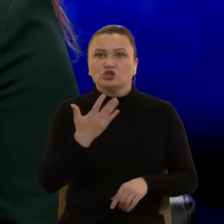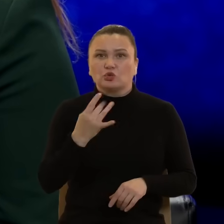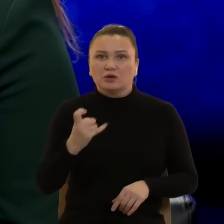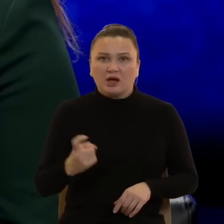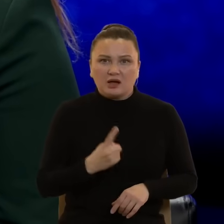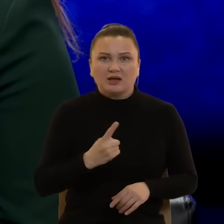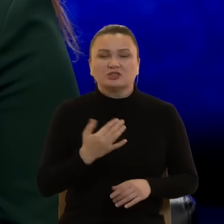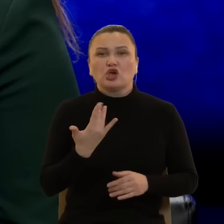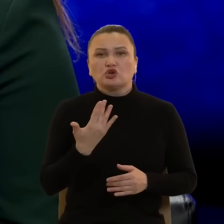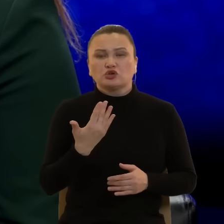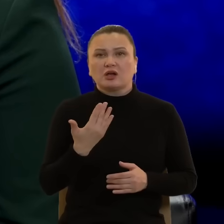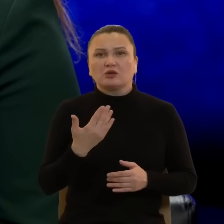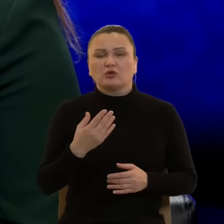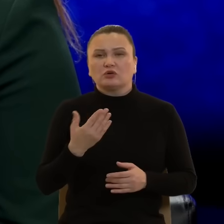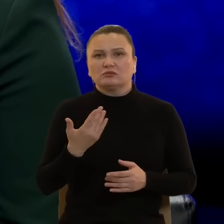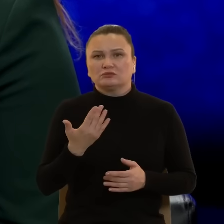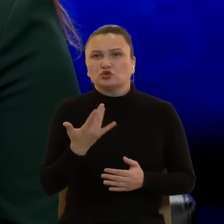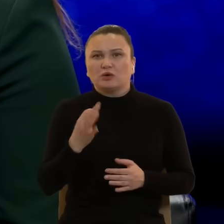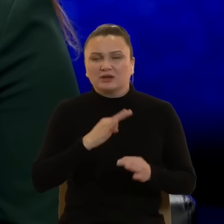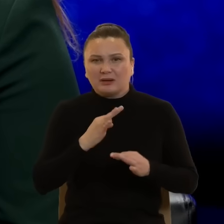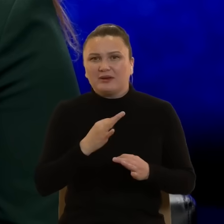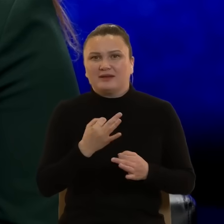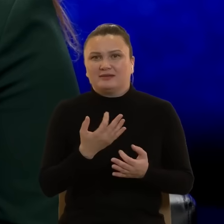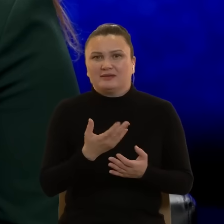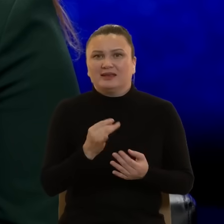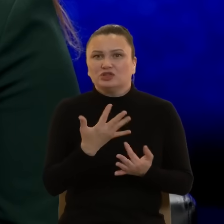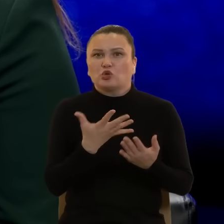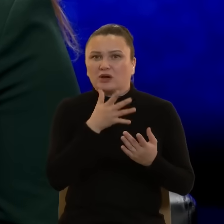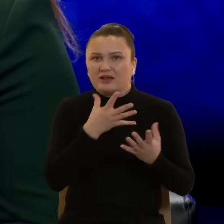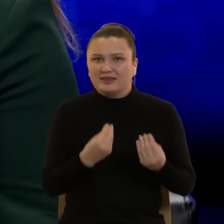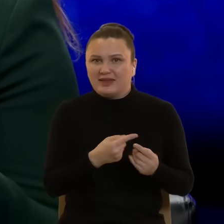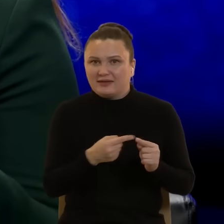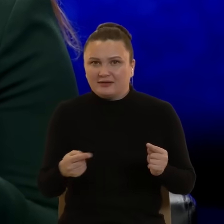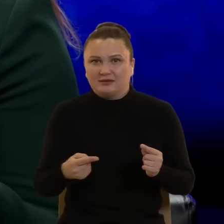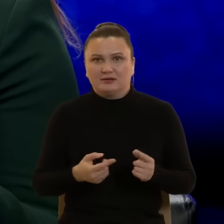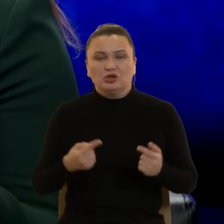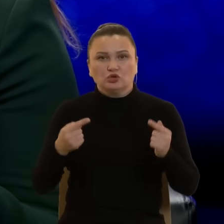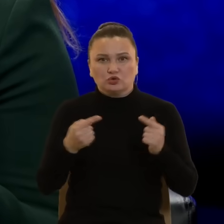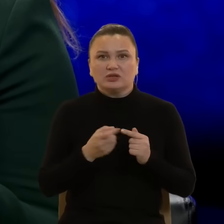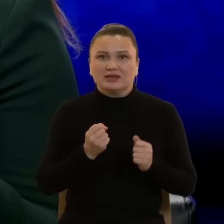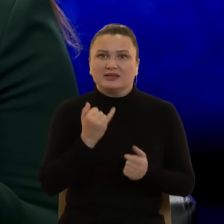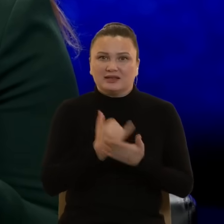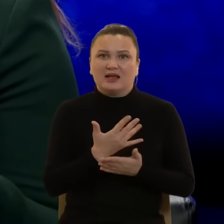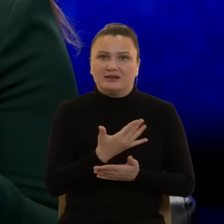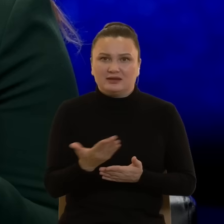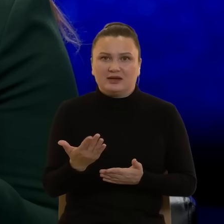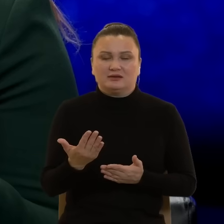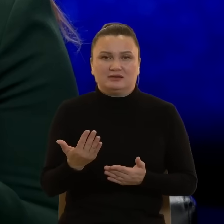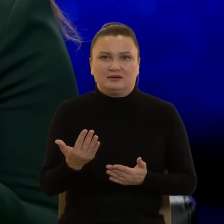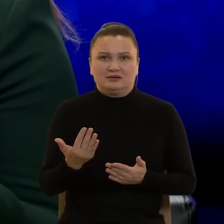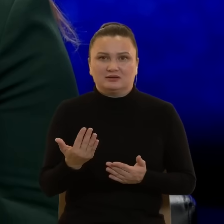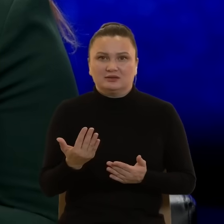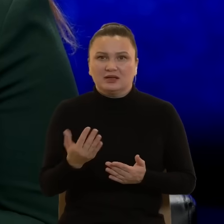кратности, и по дозе, и по длительности курса. Для некоторых инфекций действительно принципиально важно соблюдать именно